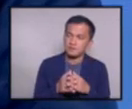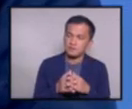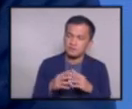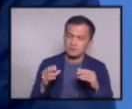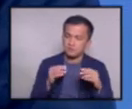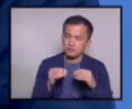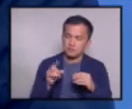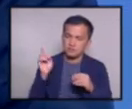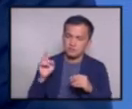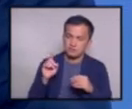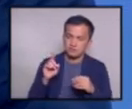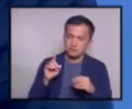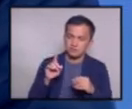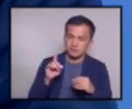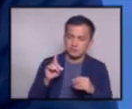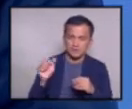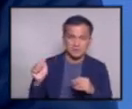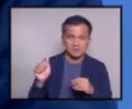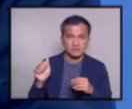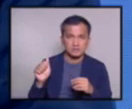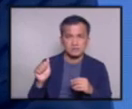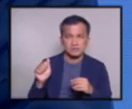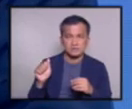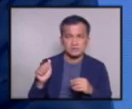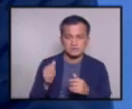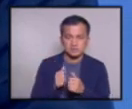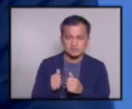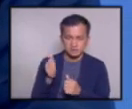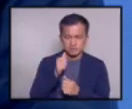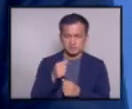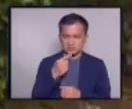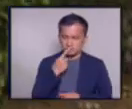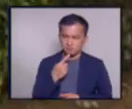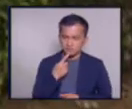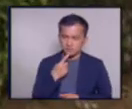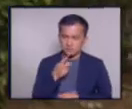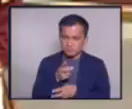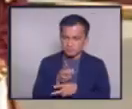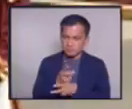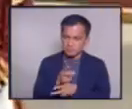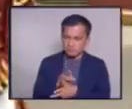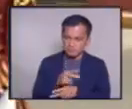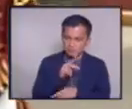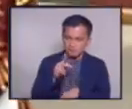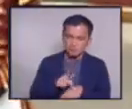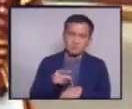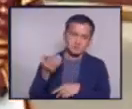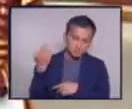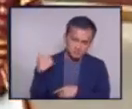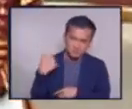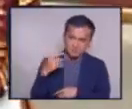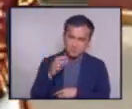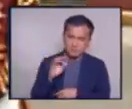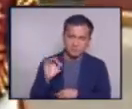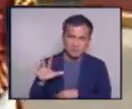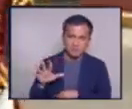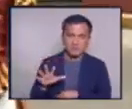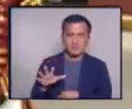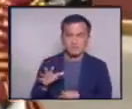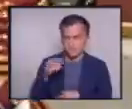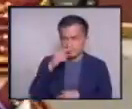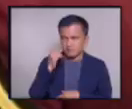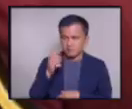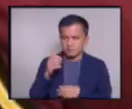nag-usap kami ng DEA Chief. Binanggit sa akin na binabantayan na daw ang Pilipinas noong 1995 dahil